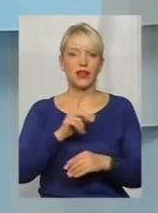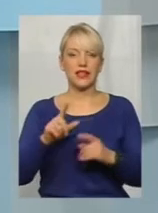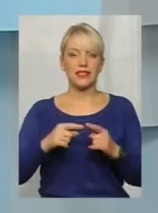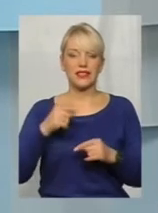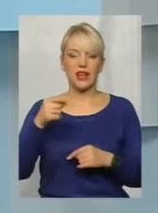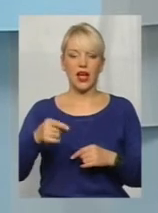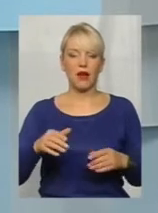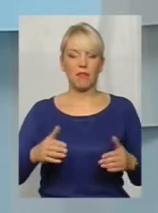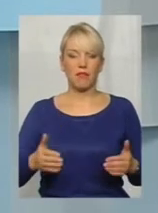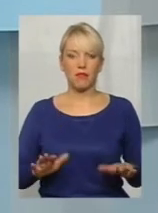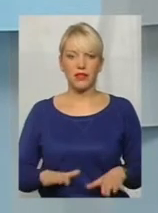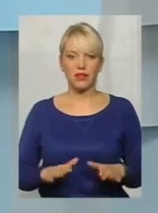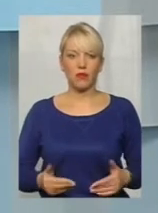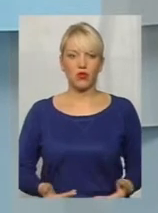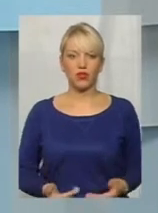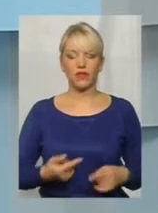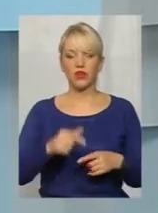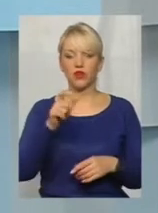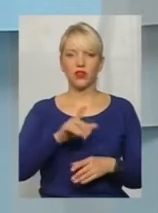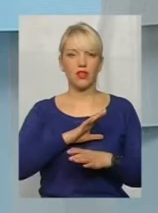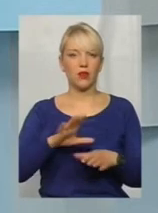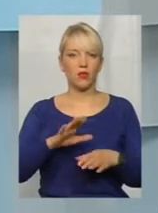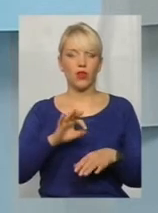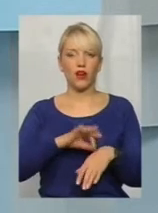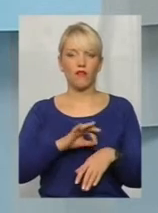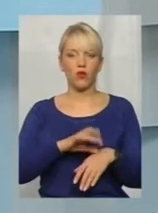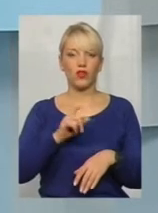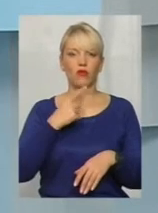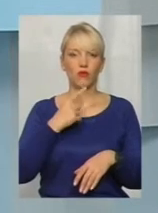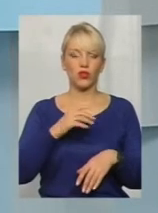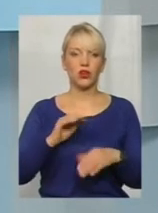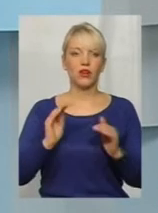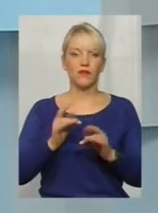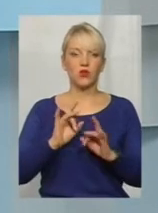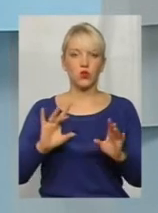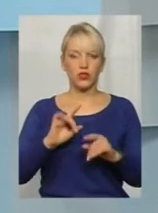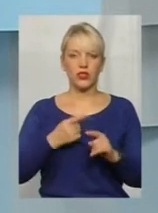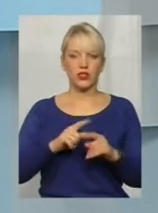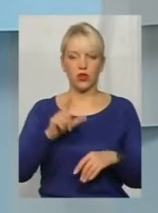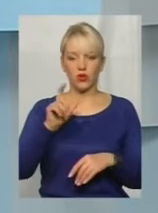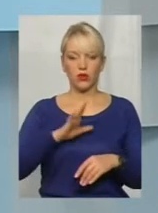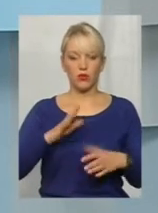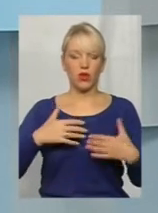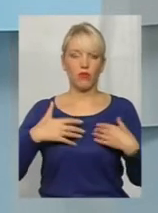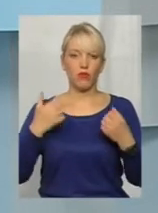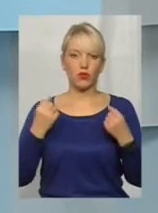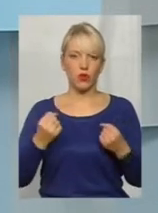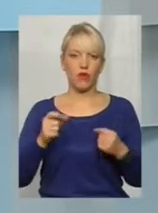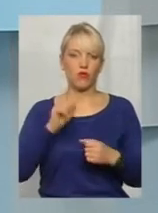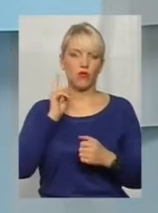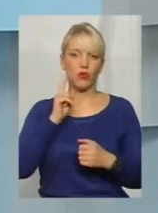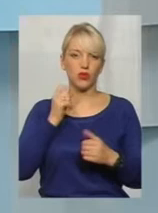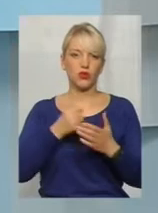була хворою, оскільки, як було зазначено в сюжеті, вона все-таки була здоровою, молодою, до 60 років. В таких